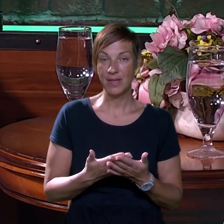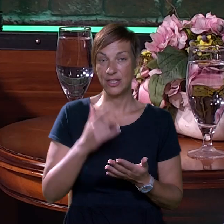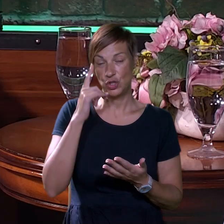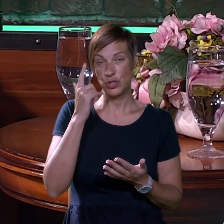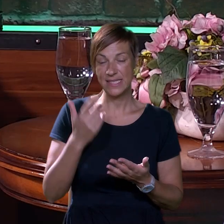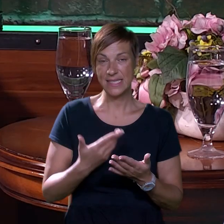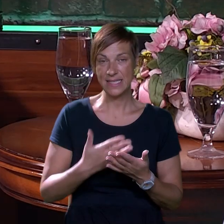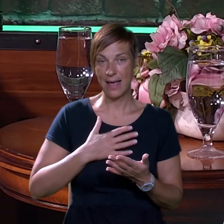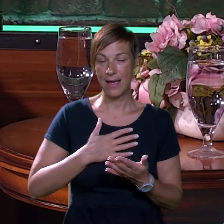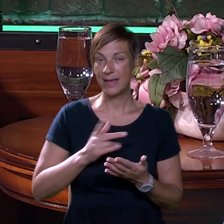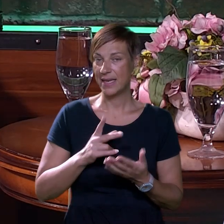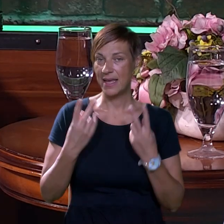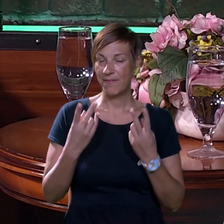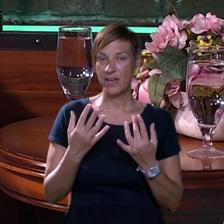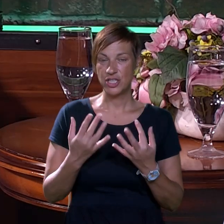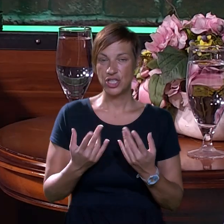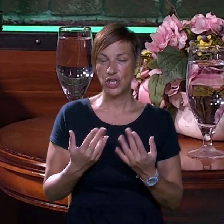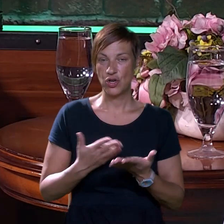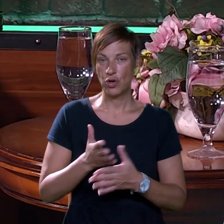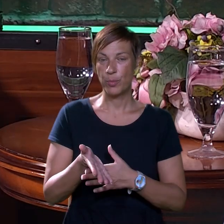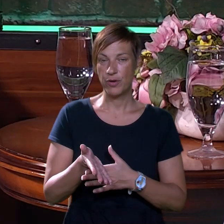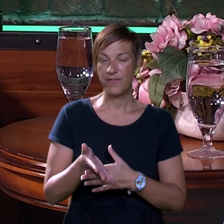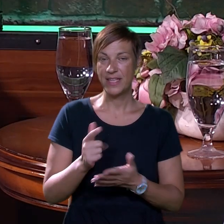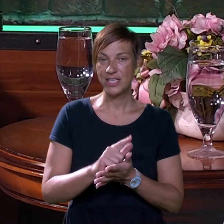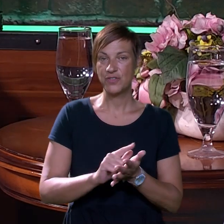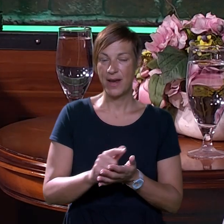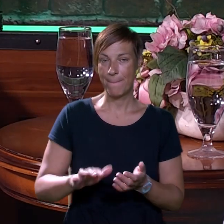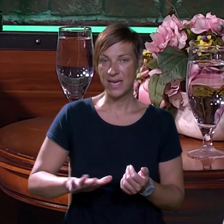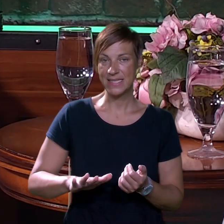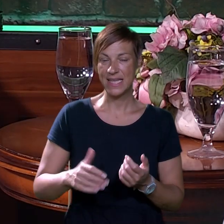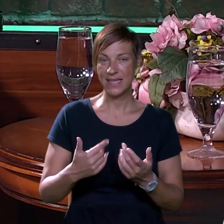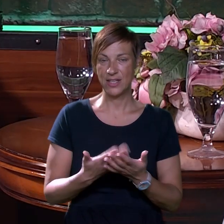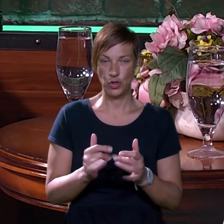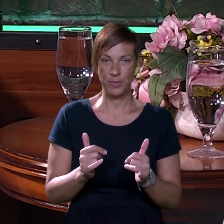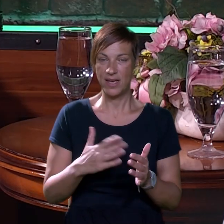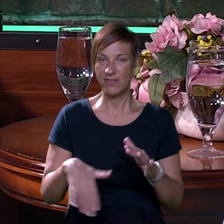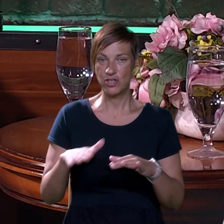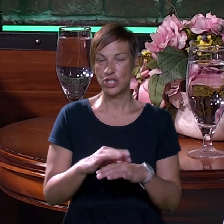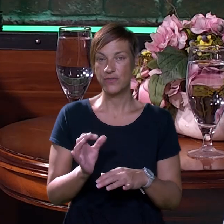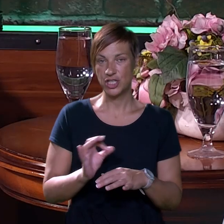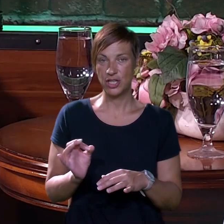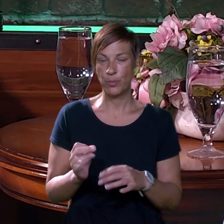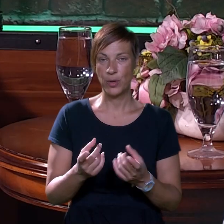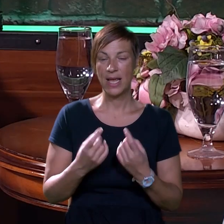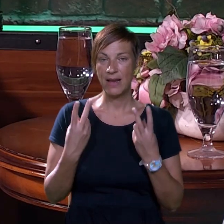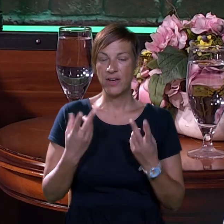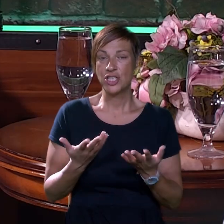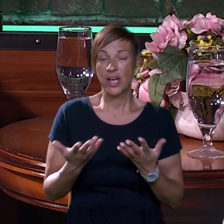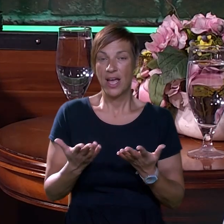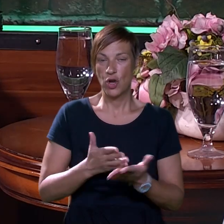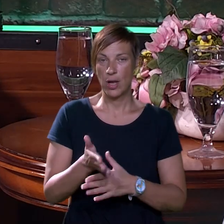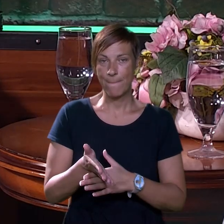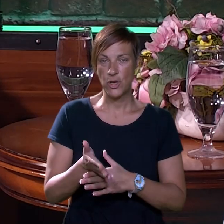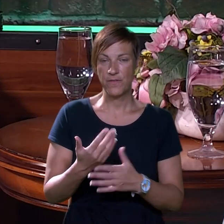to se zna. Znači, nije bitno koliko ti provedeš vremena sa svojim djetetom. Naravno, što više to bolje, ali je bitno kako